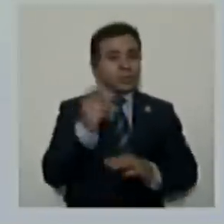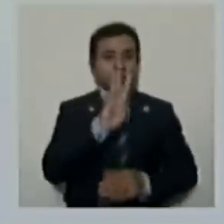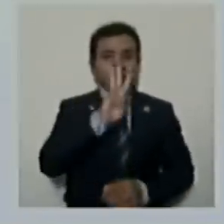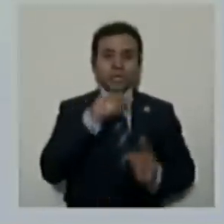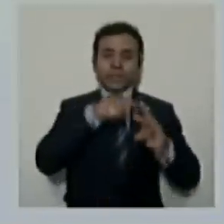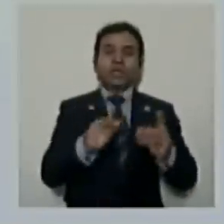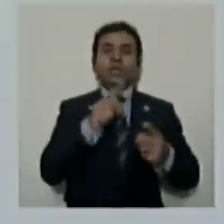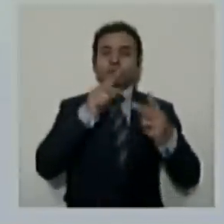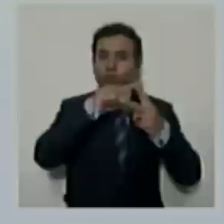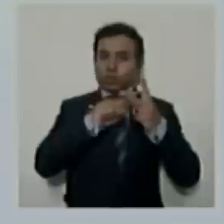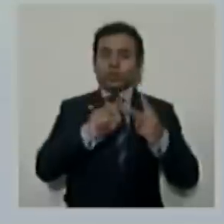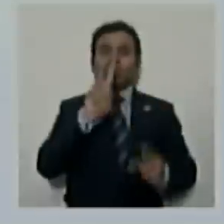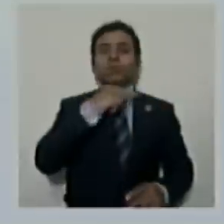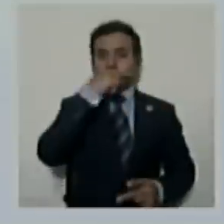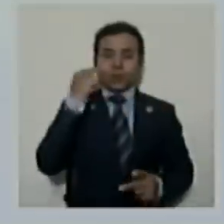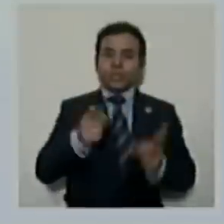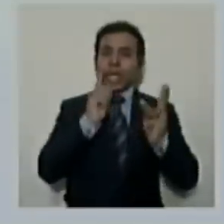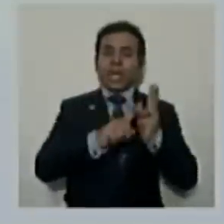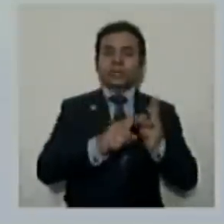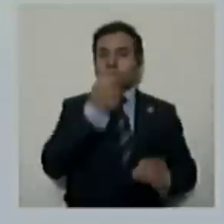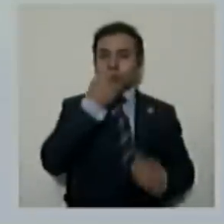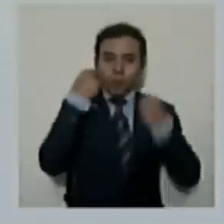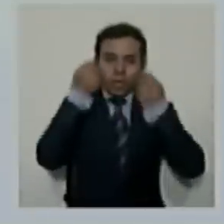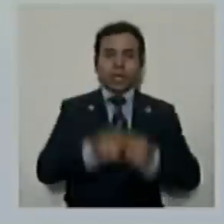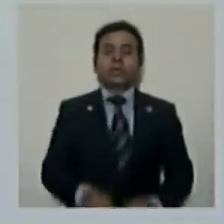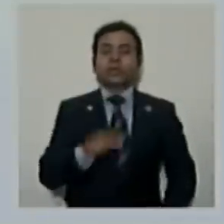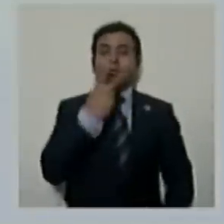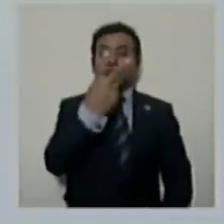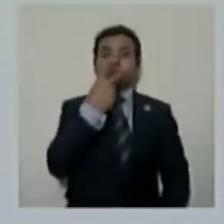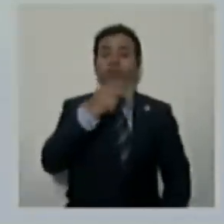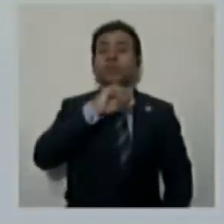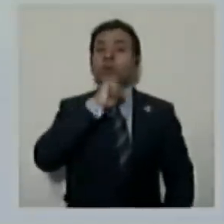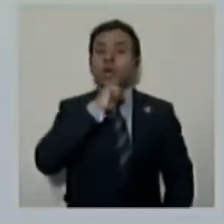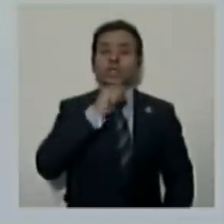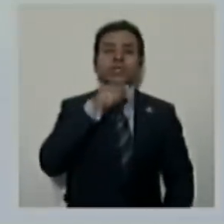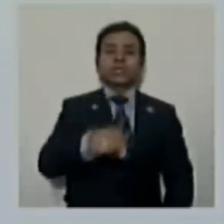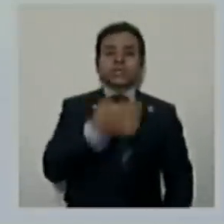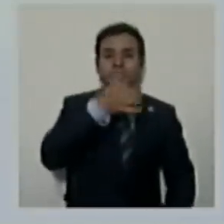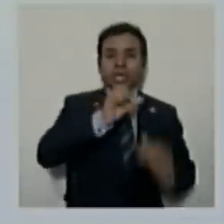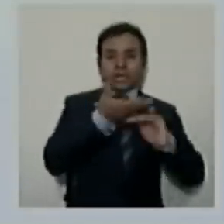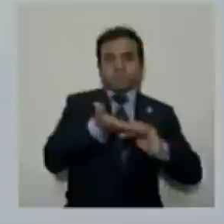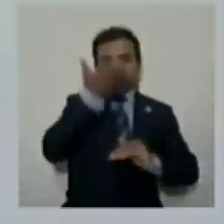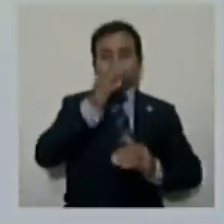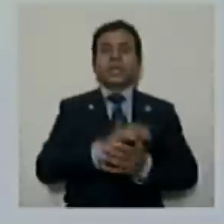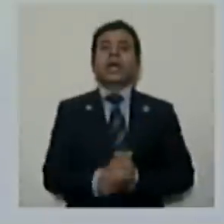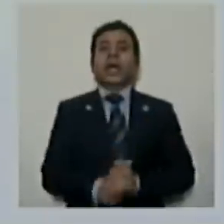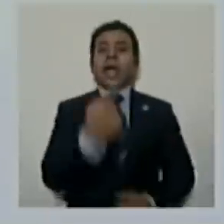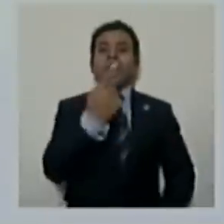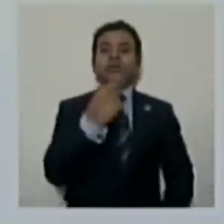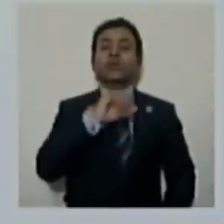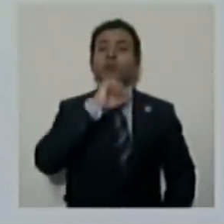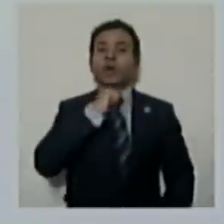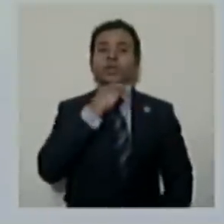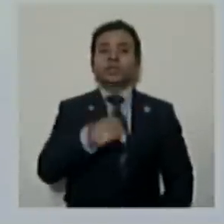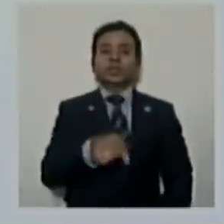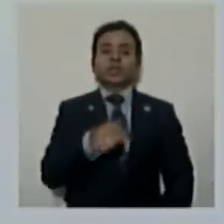এ পর্যন্ত 186 জন। যে 3 জন মৃত্যুবরণ করেছেন তাদের মধ্যে দুজন পুরুষ একজন মহিলা, দুজনের